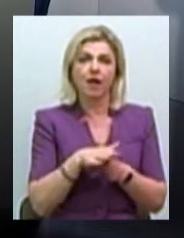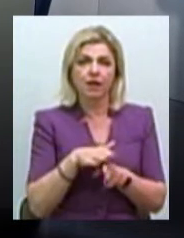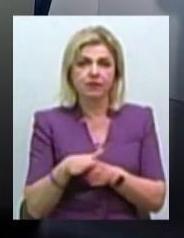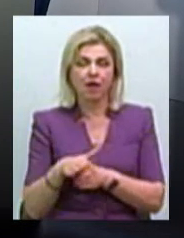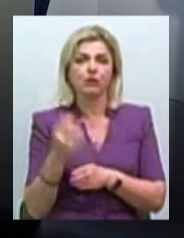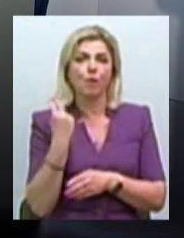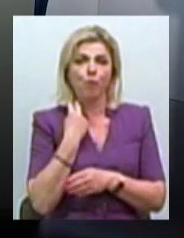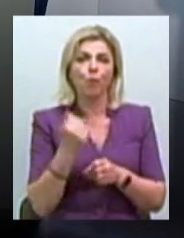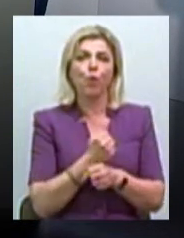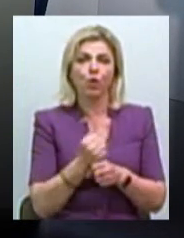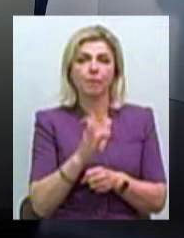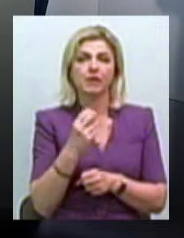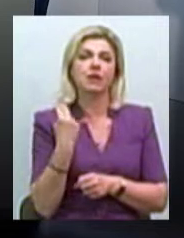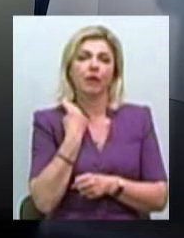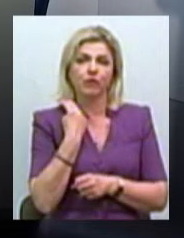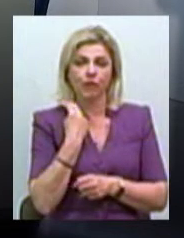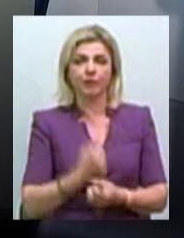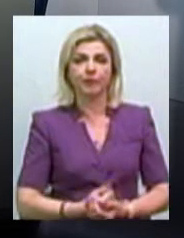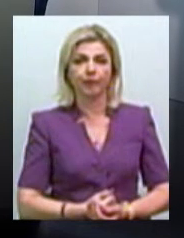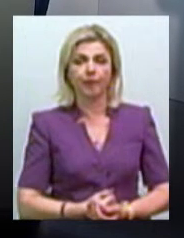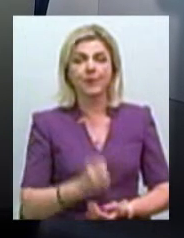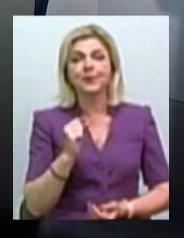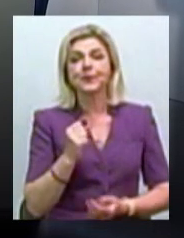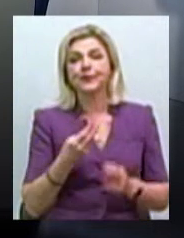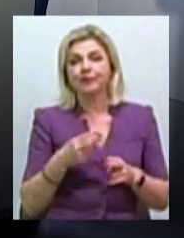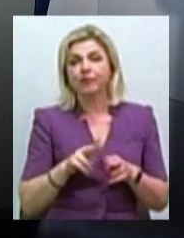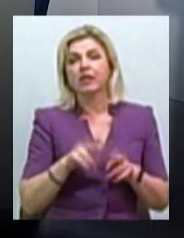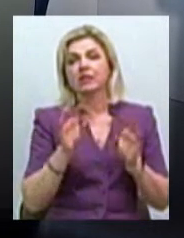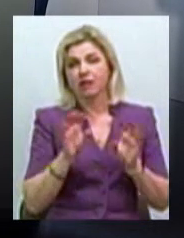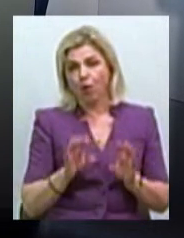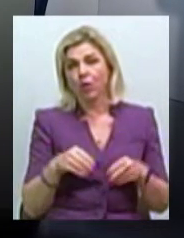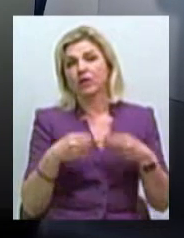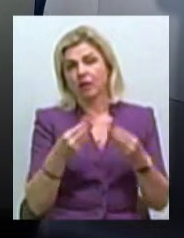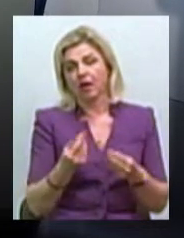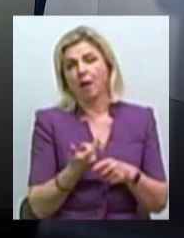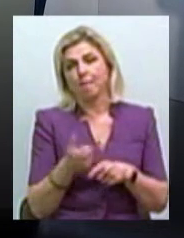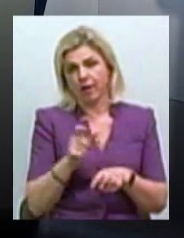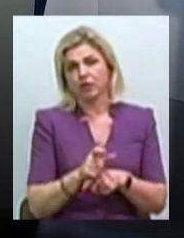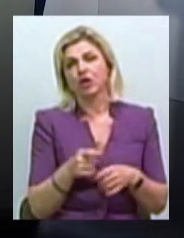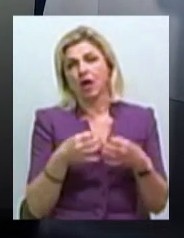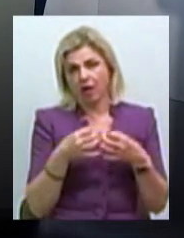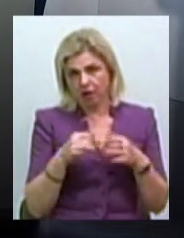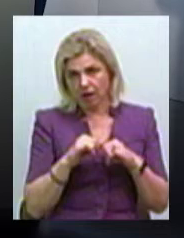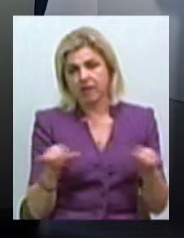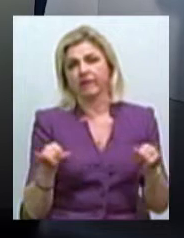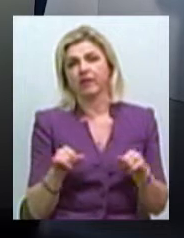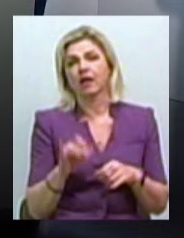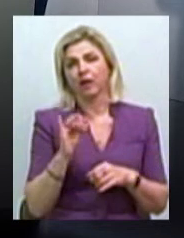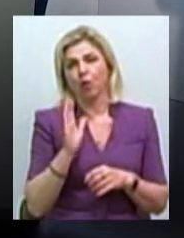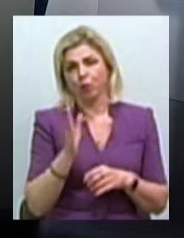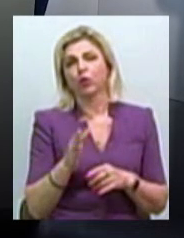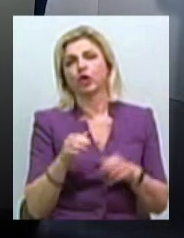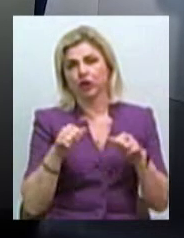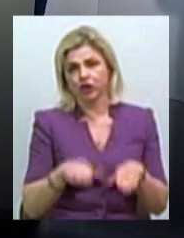ну, боротьби з дебіторською заборгованістю, ну, але цей закон вже дає нам більш широкі перспективи, і тому ми будемо вирівнювати